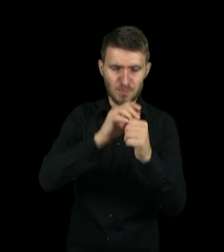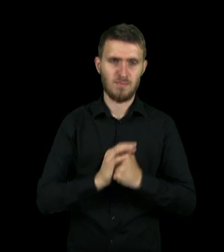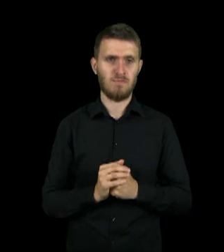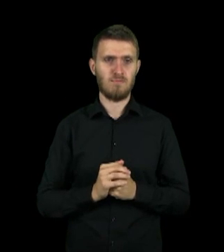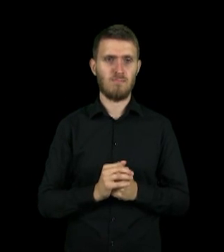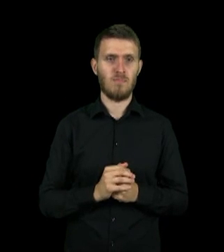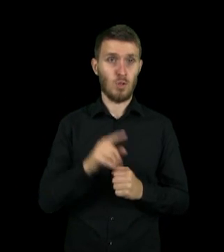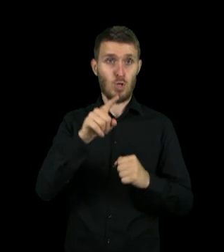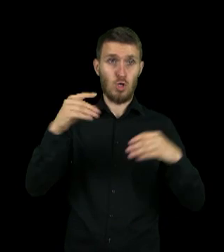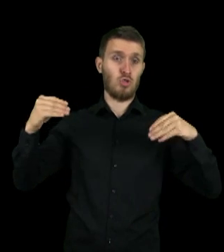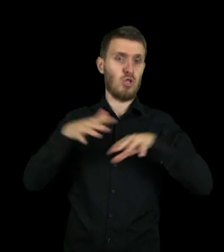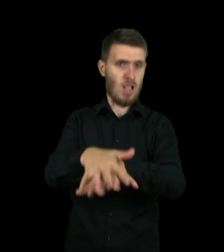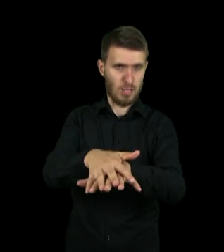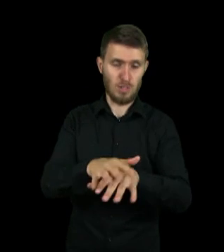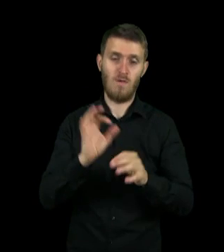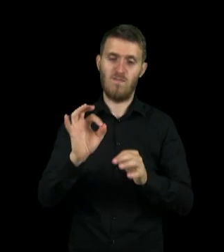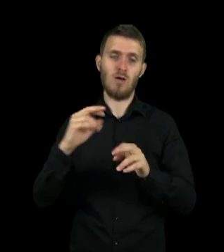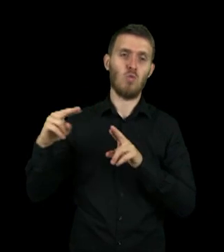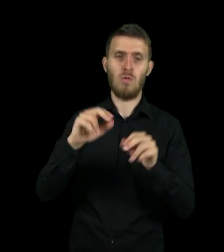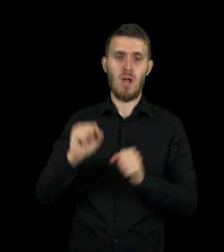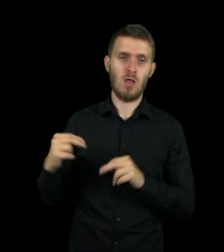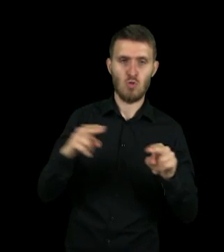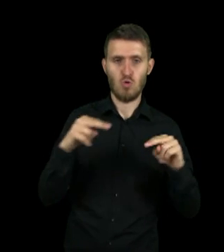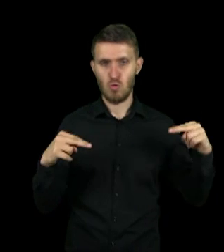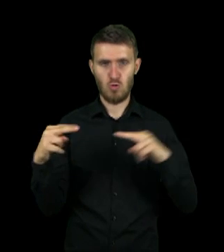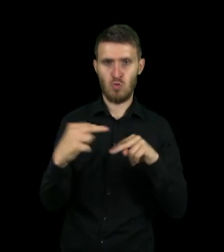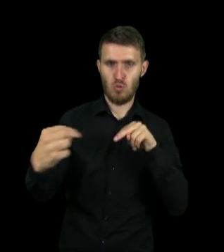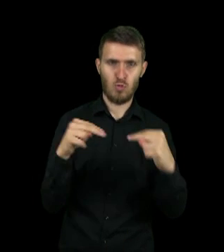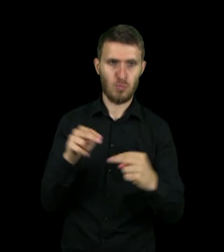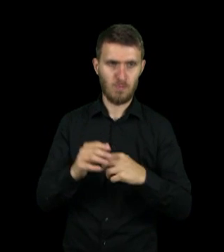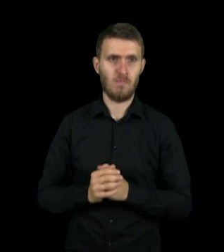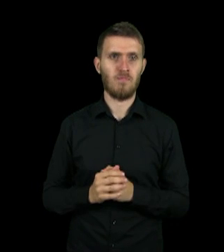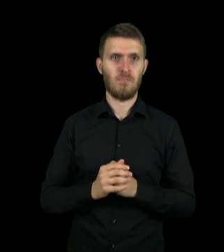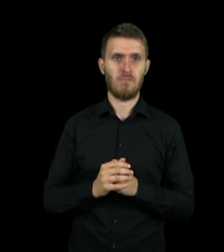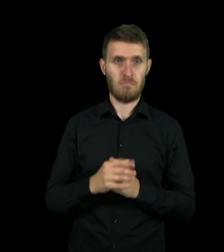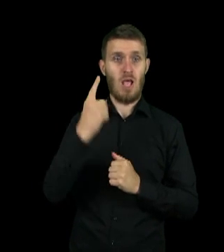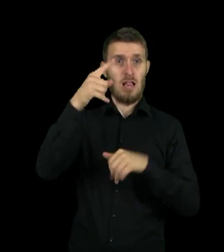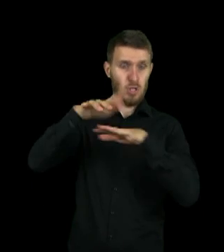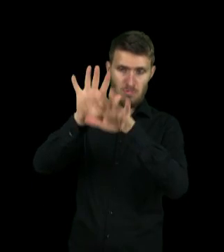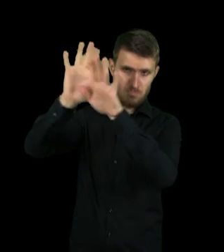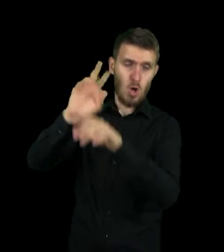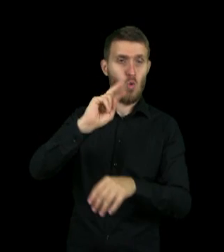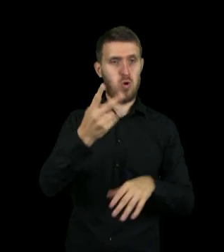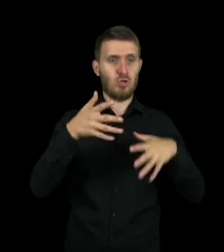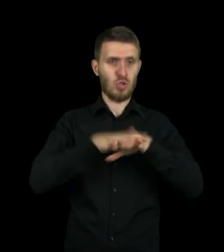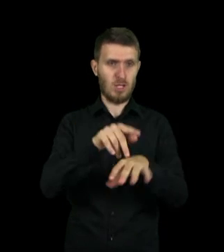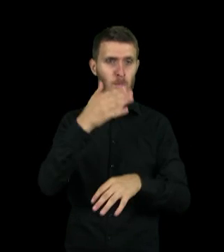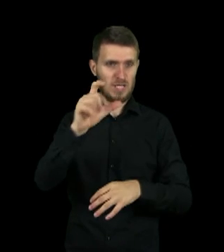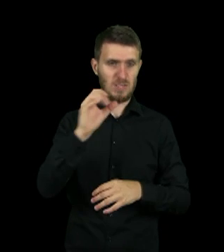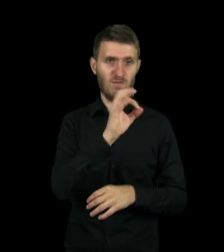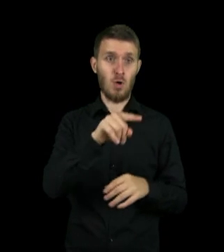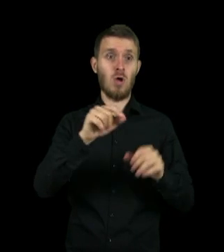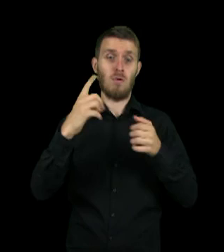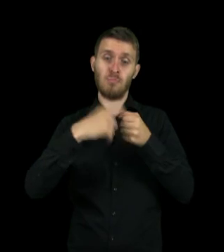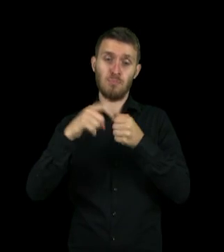to bank C tutaj Bank d a to są sieci